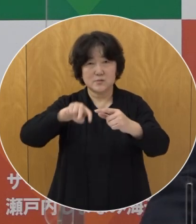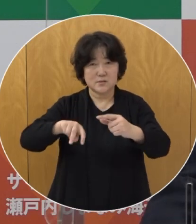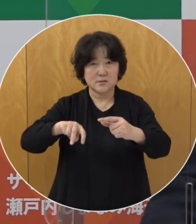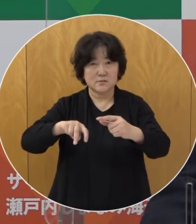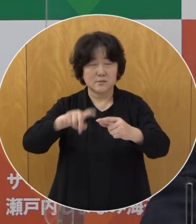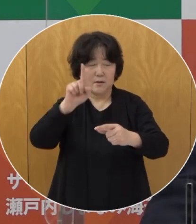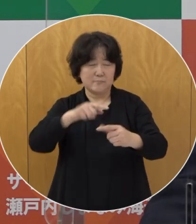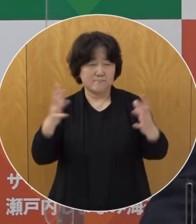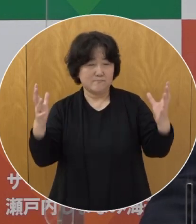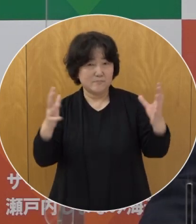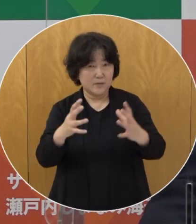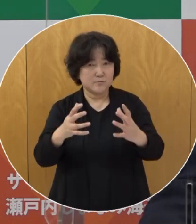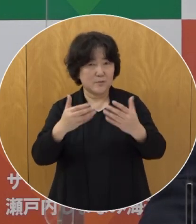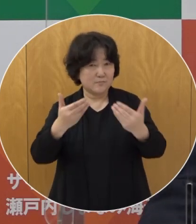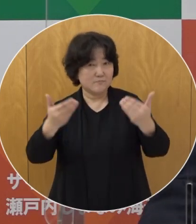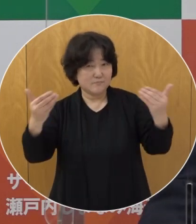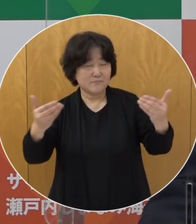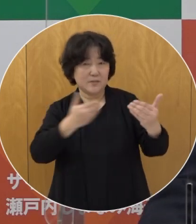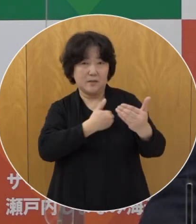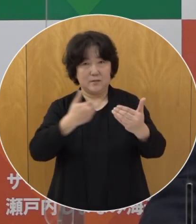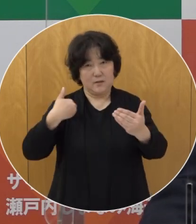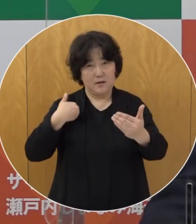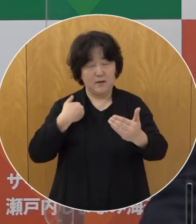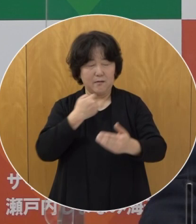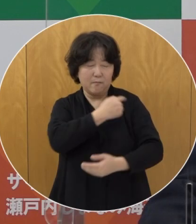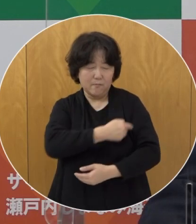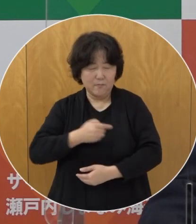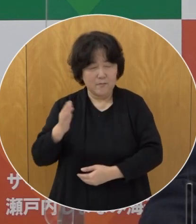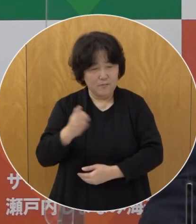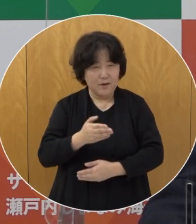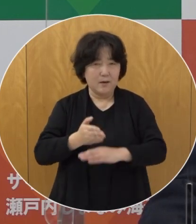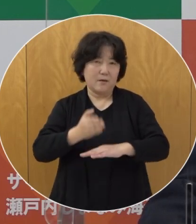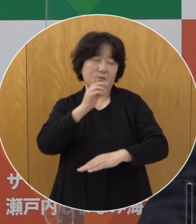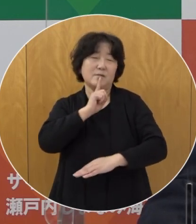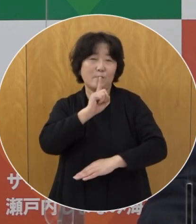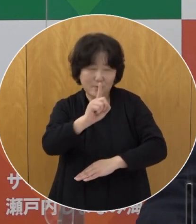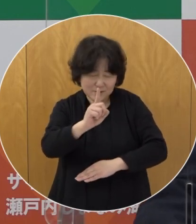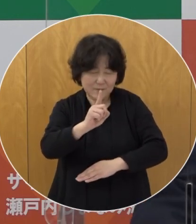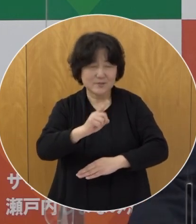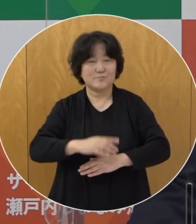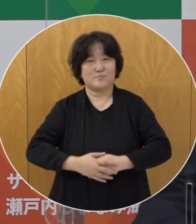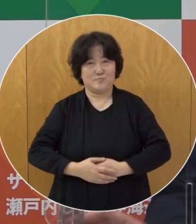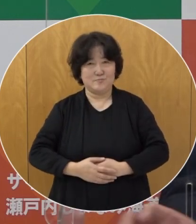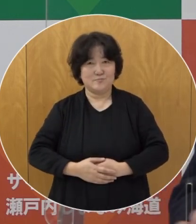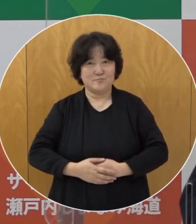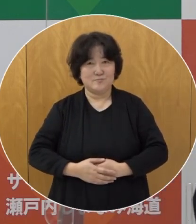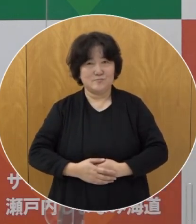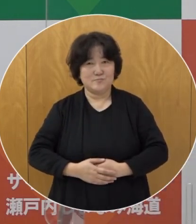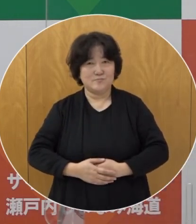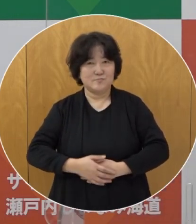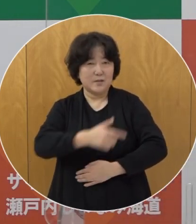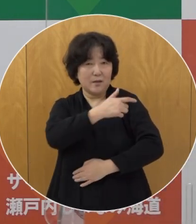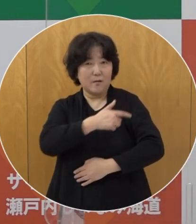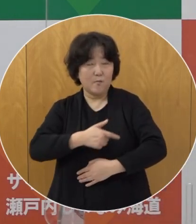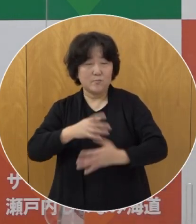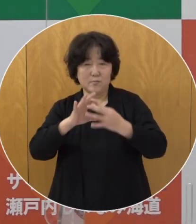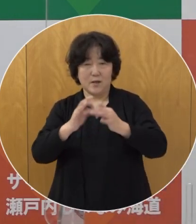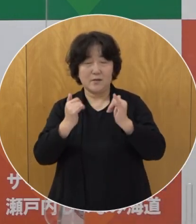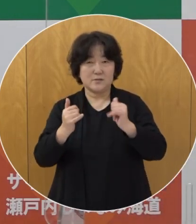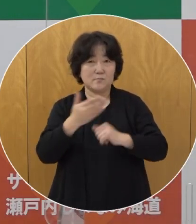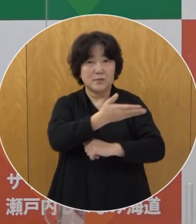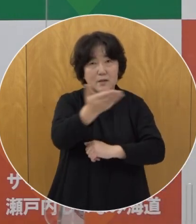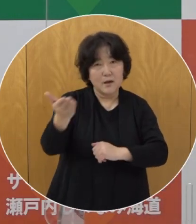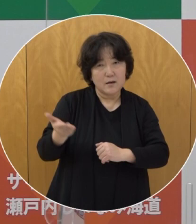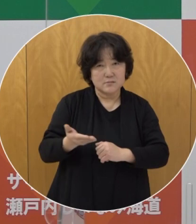生み出すことができましたことに対して心から感謝を申し上げます。またマスコミの皆さんにおかれまし